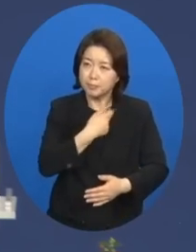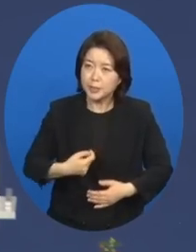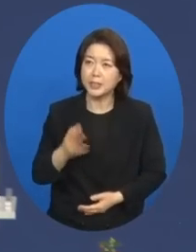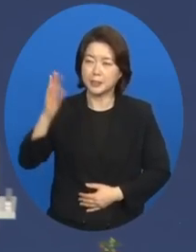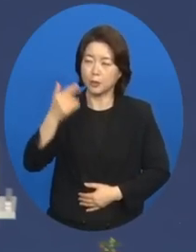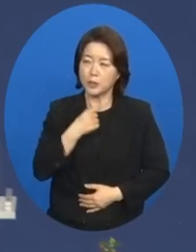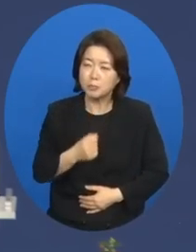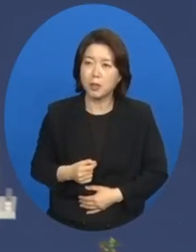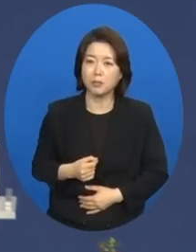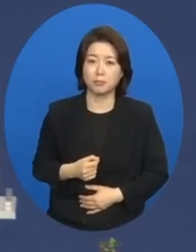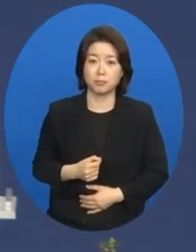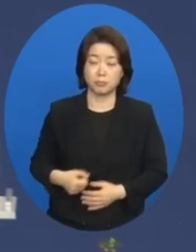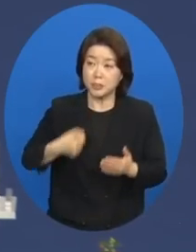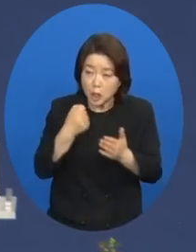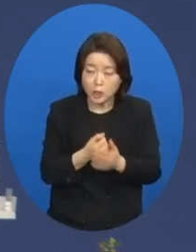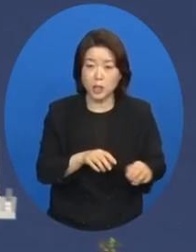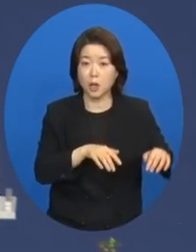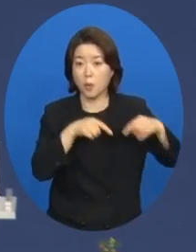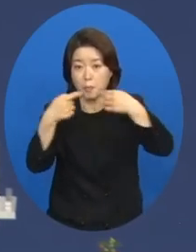하고 구별하고 온 사람들한테